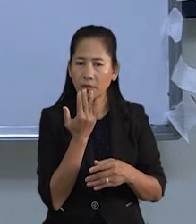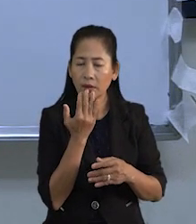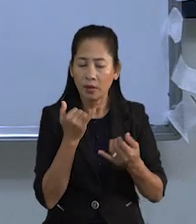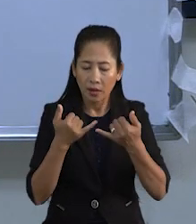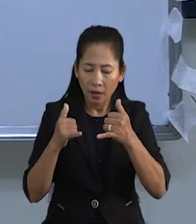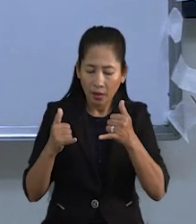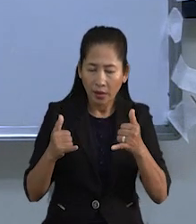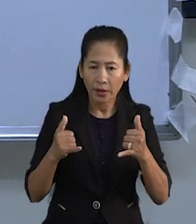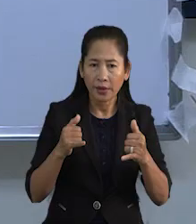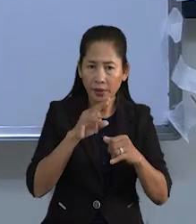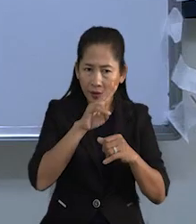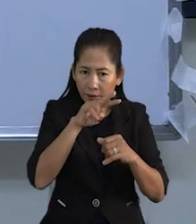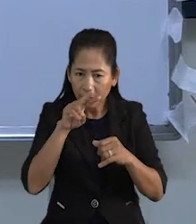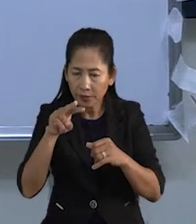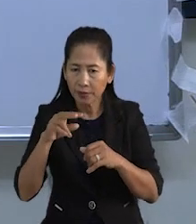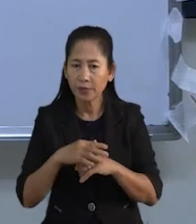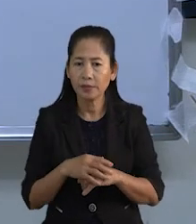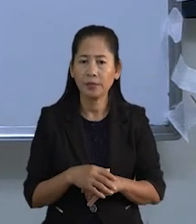លេងកំសាន្ត